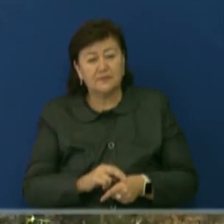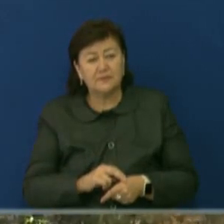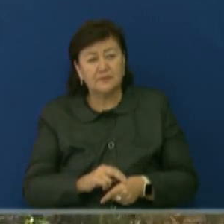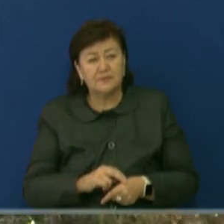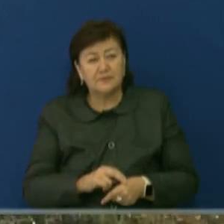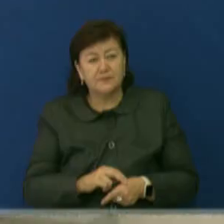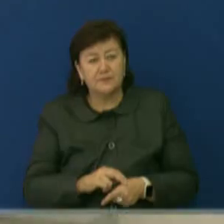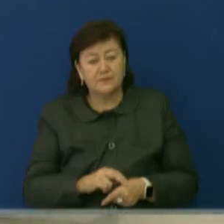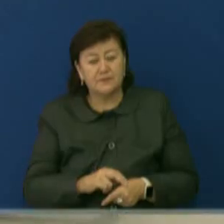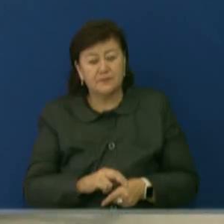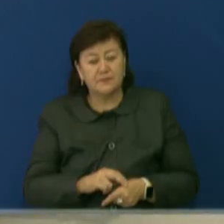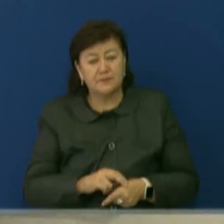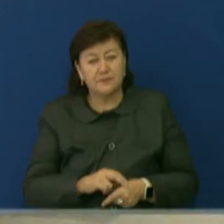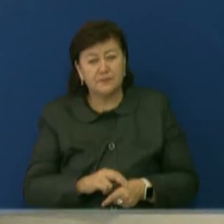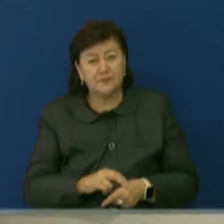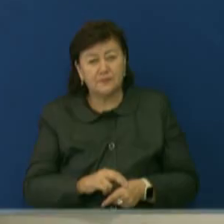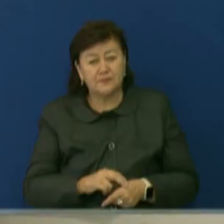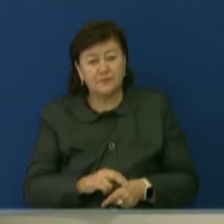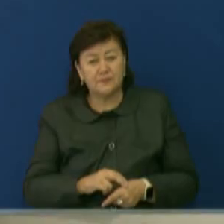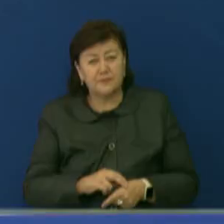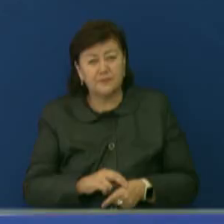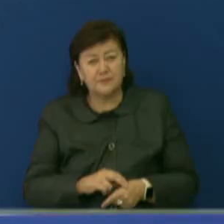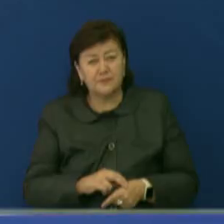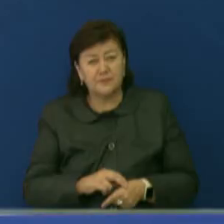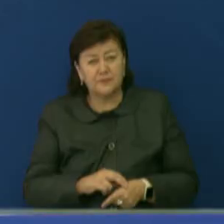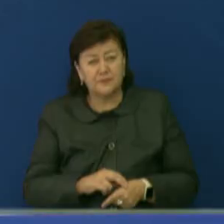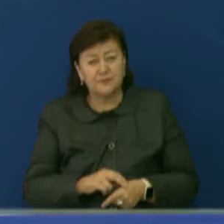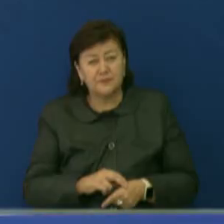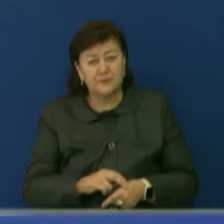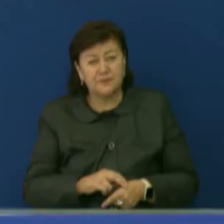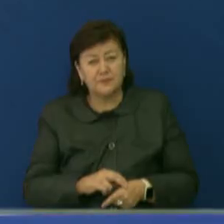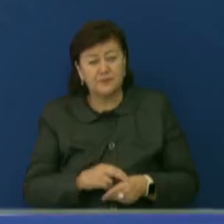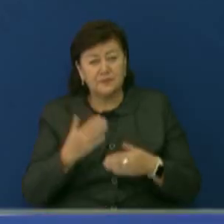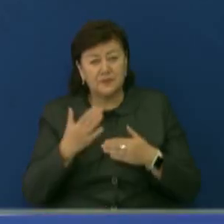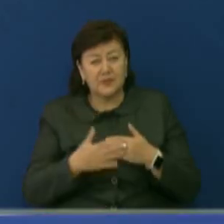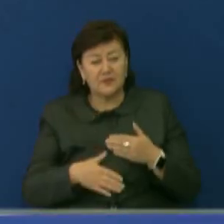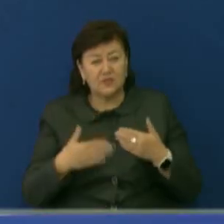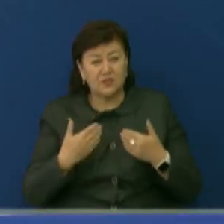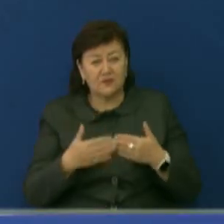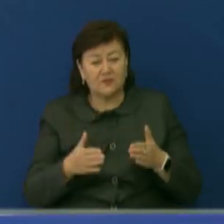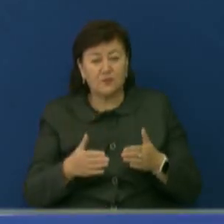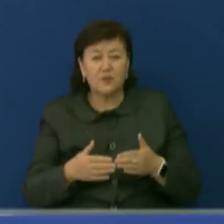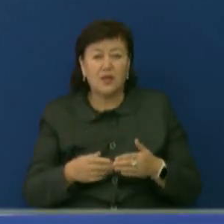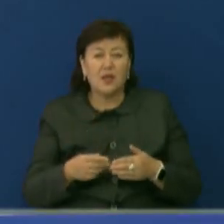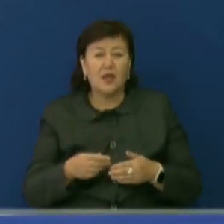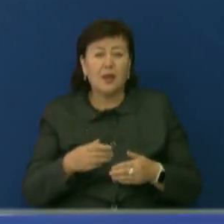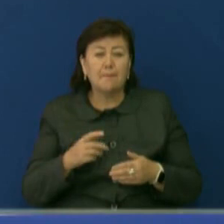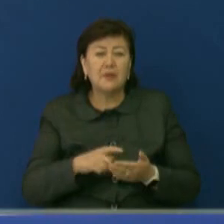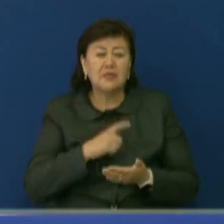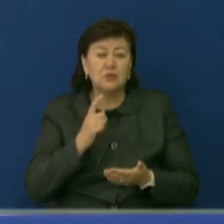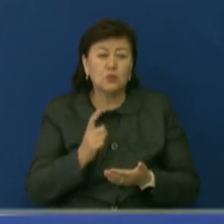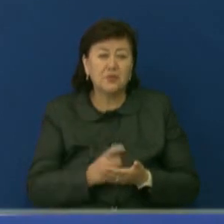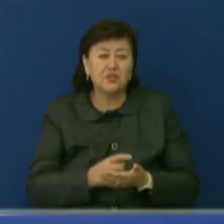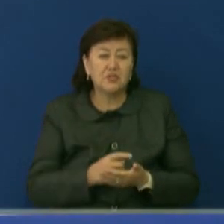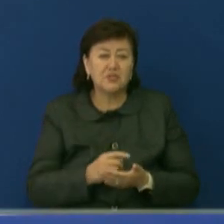Аяулым Бакыткызы, Айдос Айткалиев, телеканал «Семей». И в завершение выпуска штормовое предупреждение от